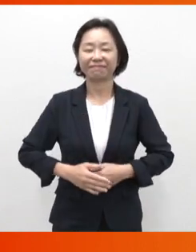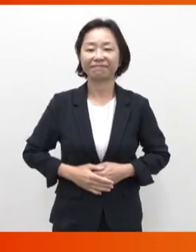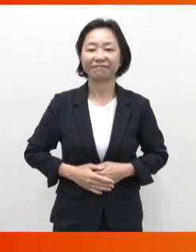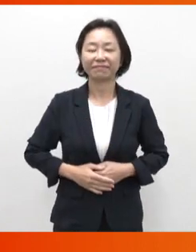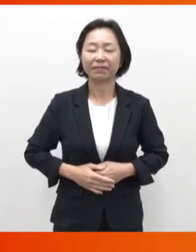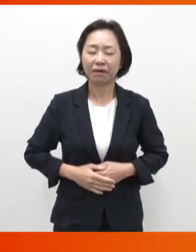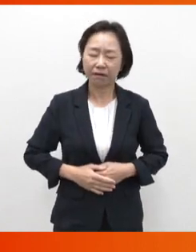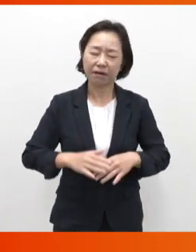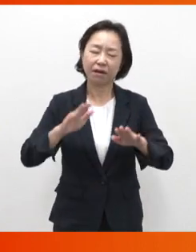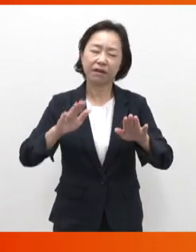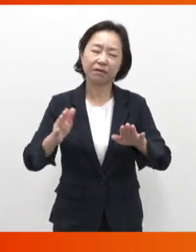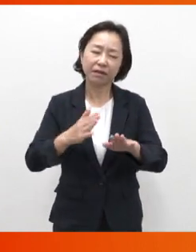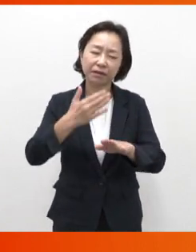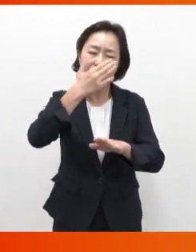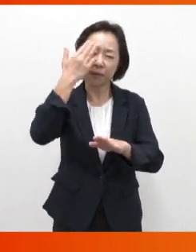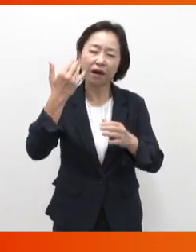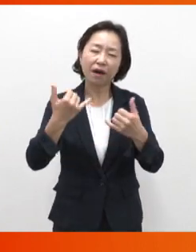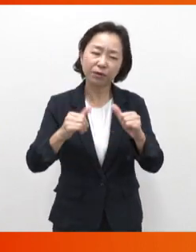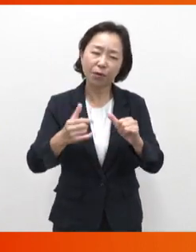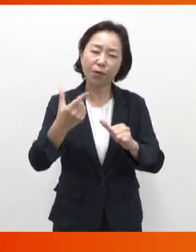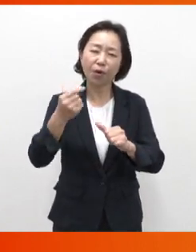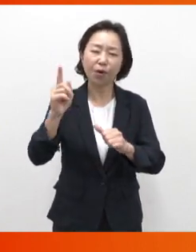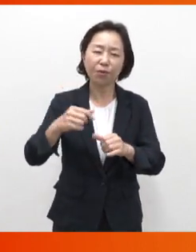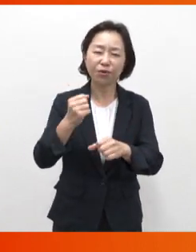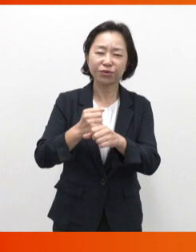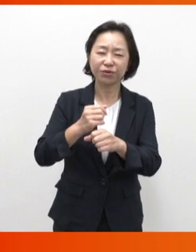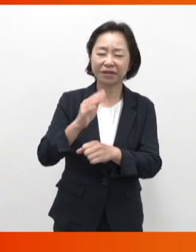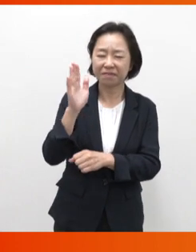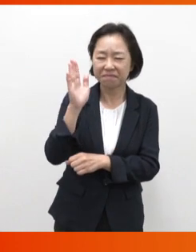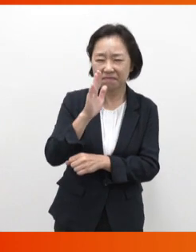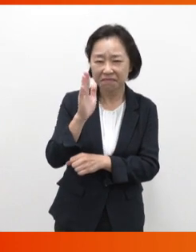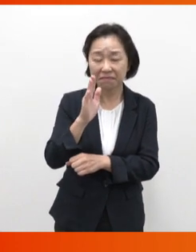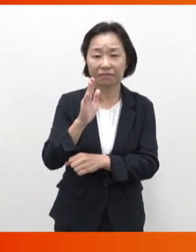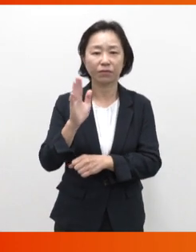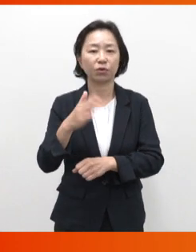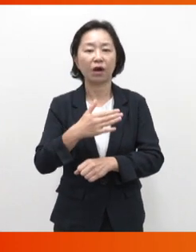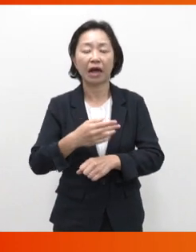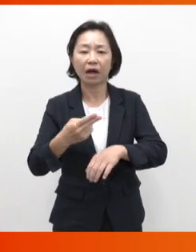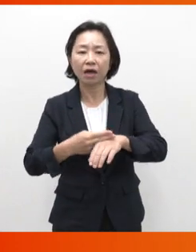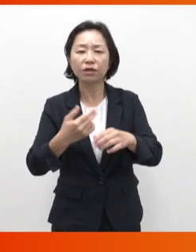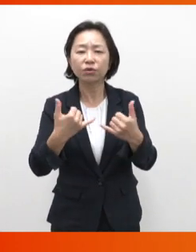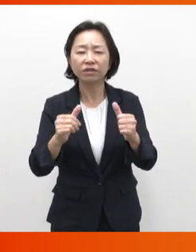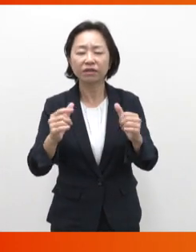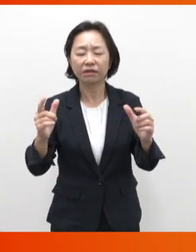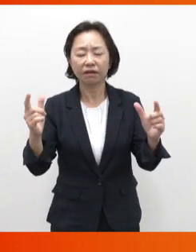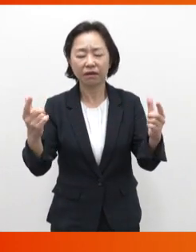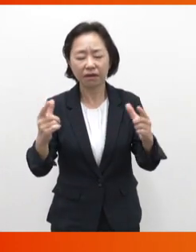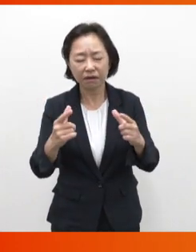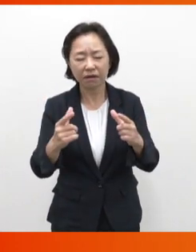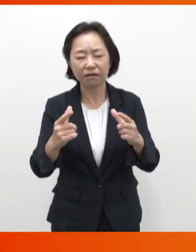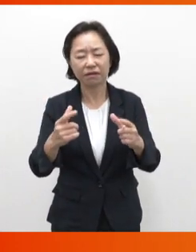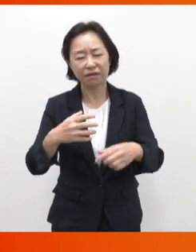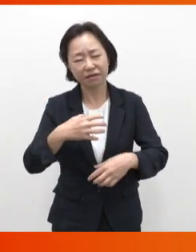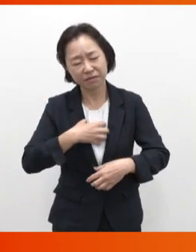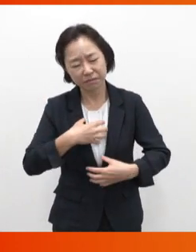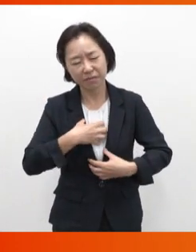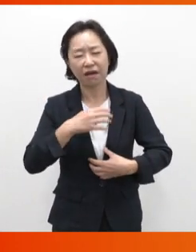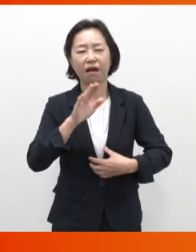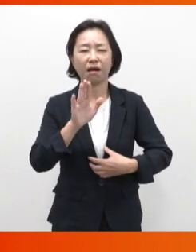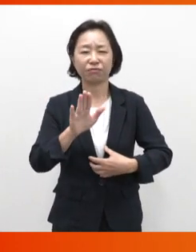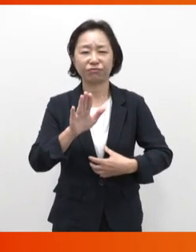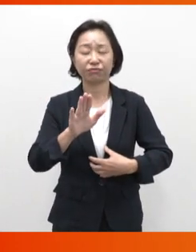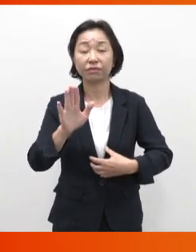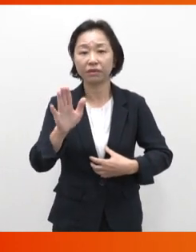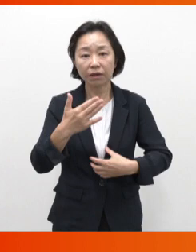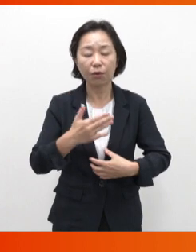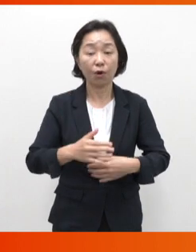最近は若者のものづくり離れとかですね職人さんがいなくなるといったようなことが懸念されて